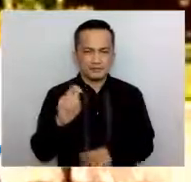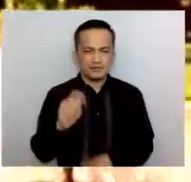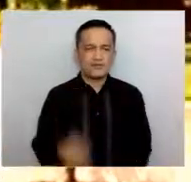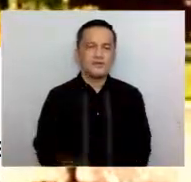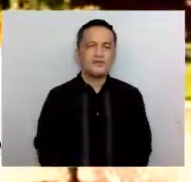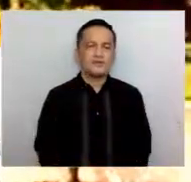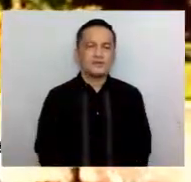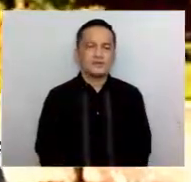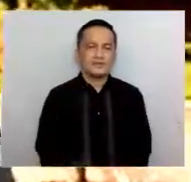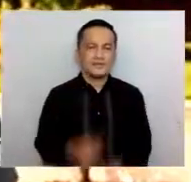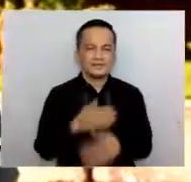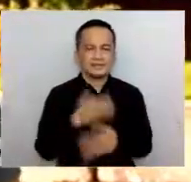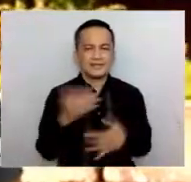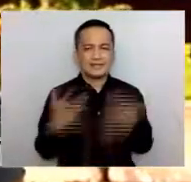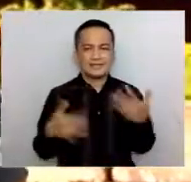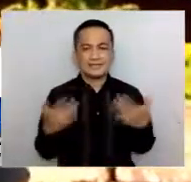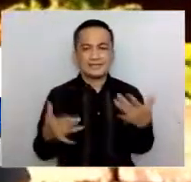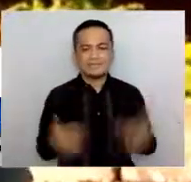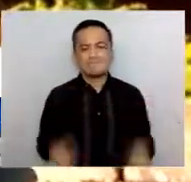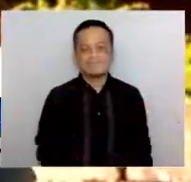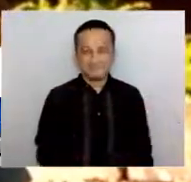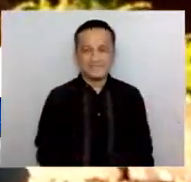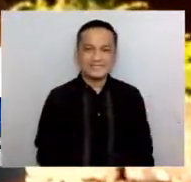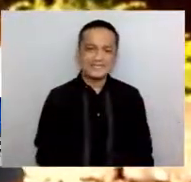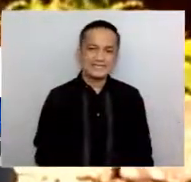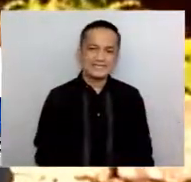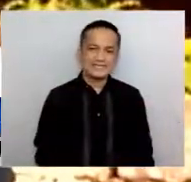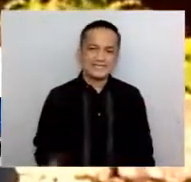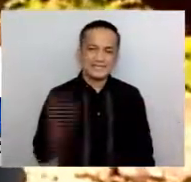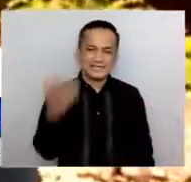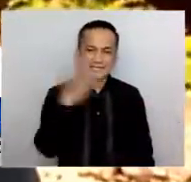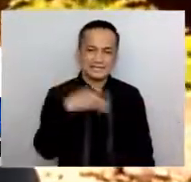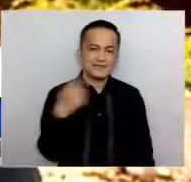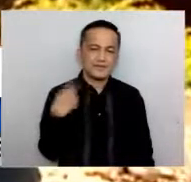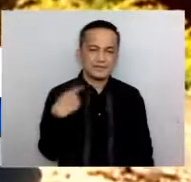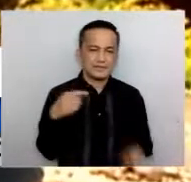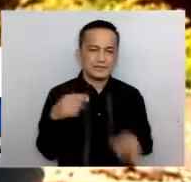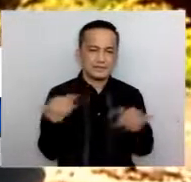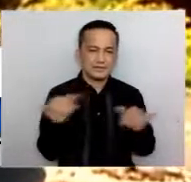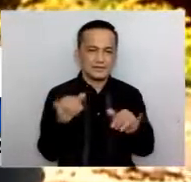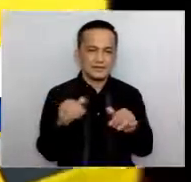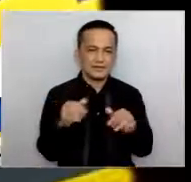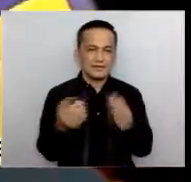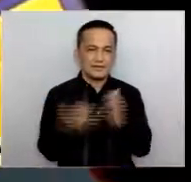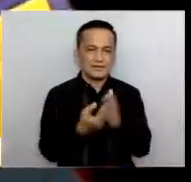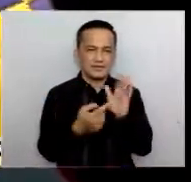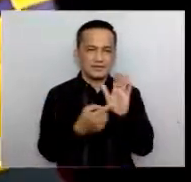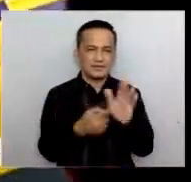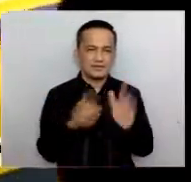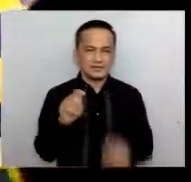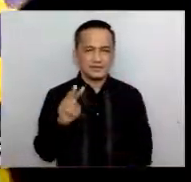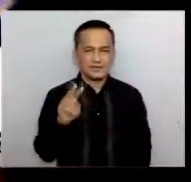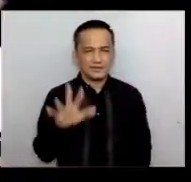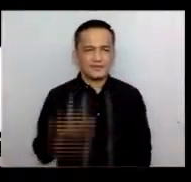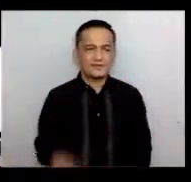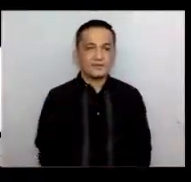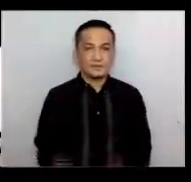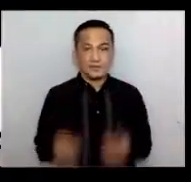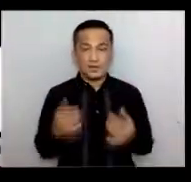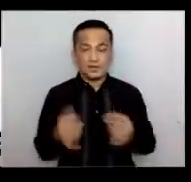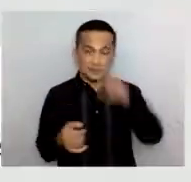nakakatuwa, nakaka-excite, and napakaganda na merong ganito tayong bagong show ngayon dito sa TV5. Lalo na ngayon, summer, nagbabalik